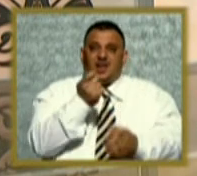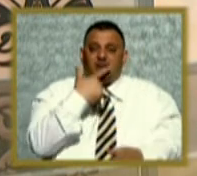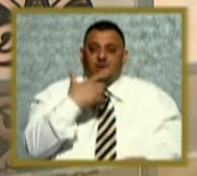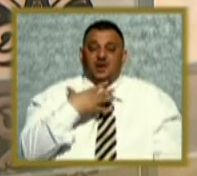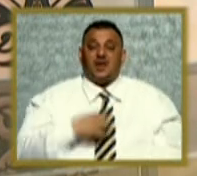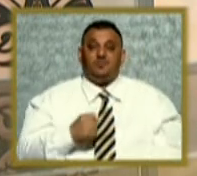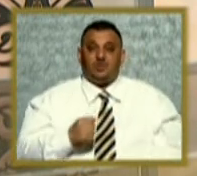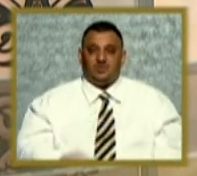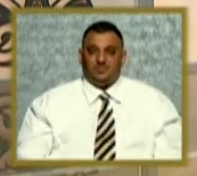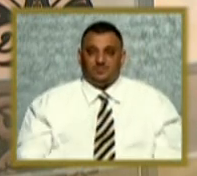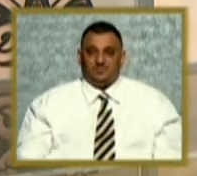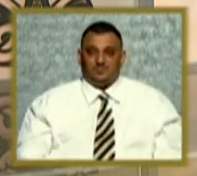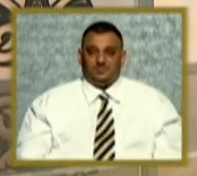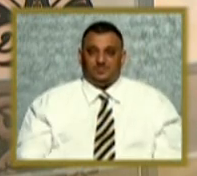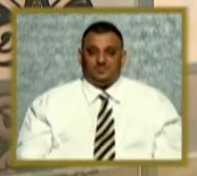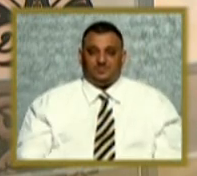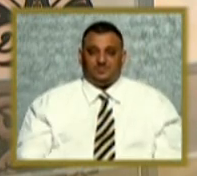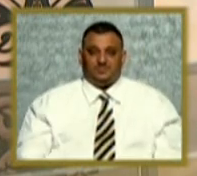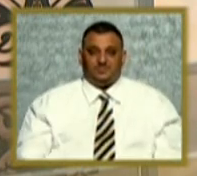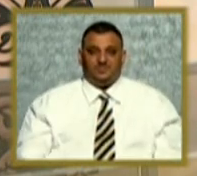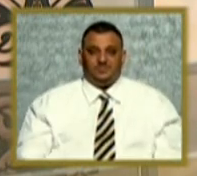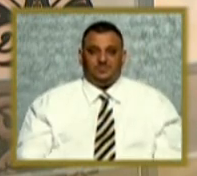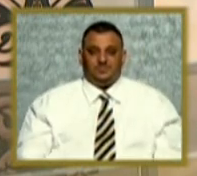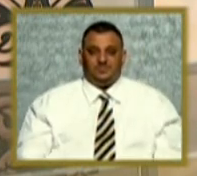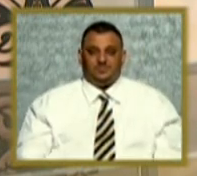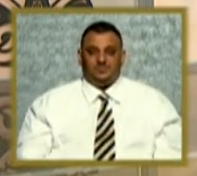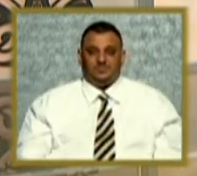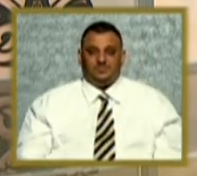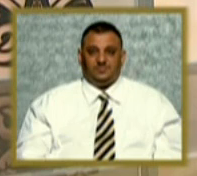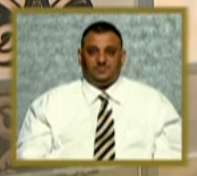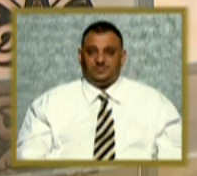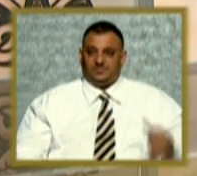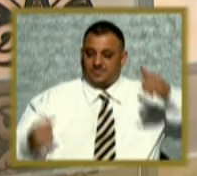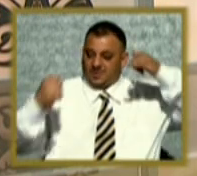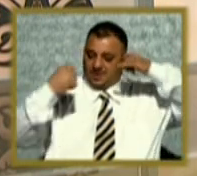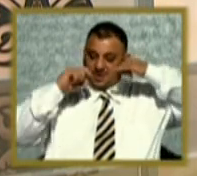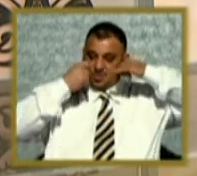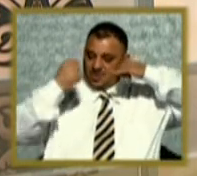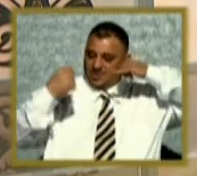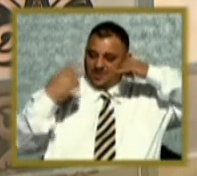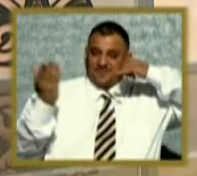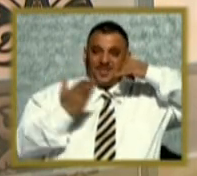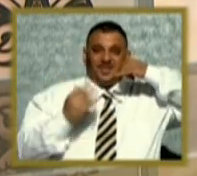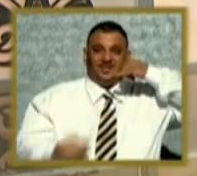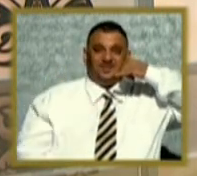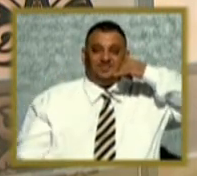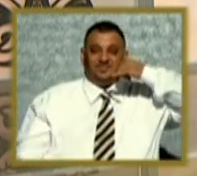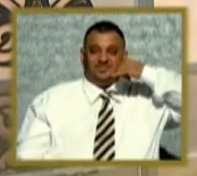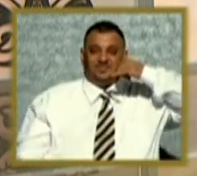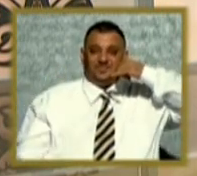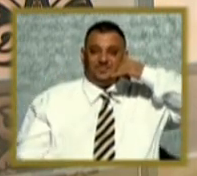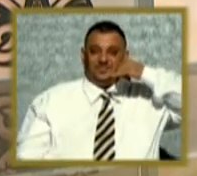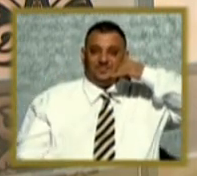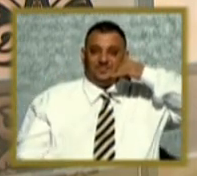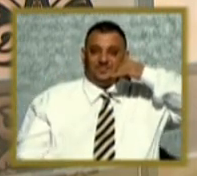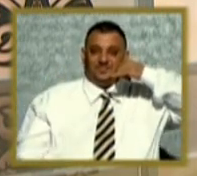بصحته؟ طيب يا أم محمد وضحت. أهلا وسهلا مرحبا. تفضل أخي أحمد. أحمد